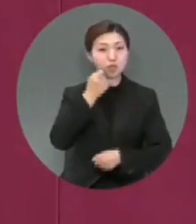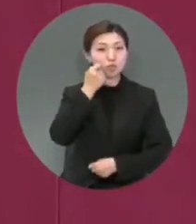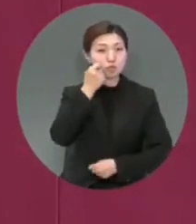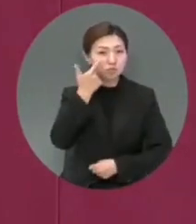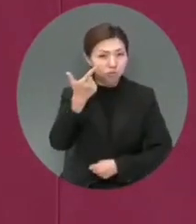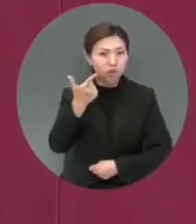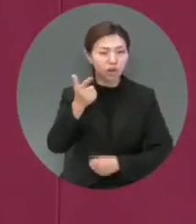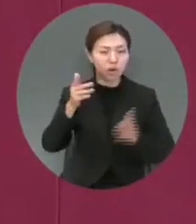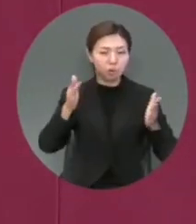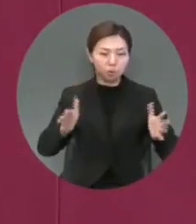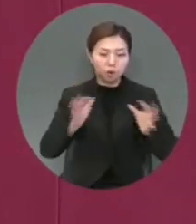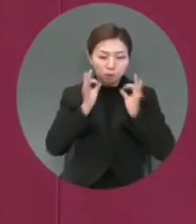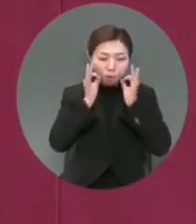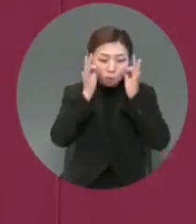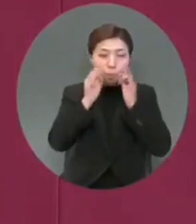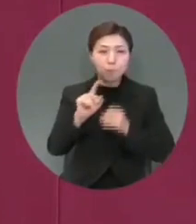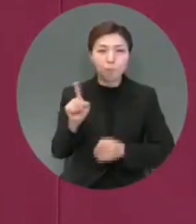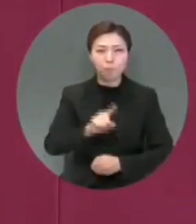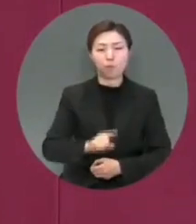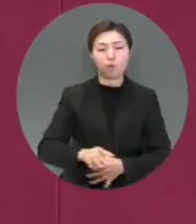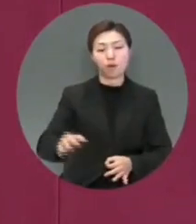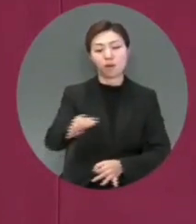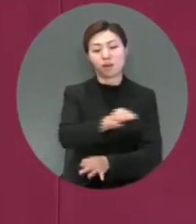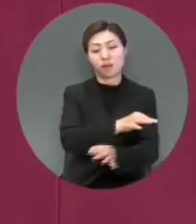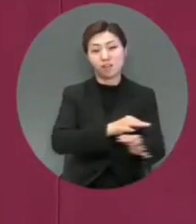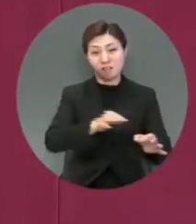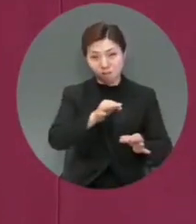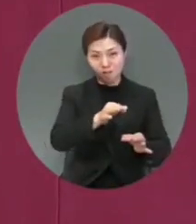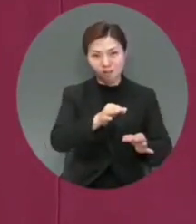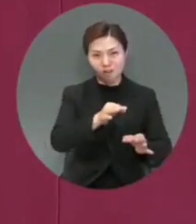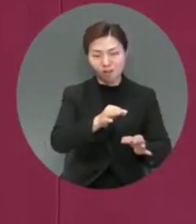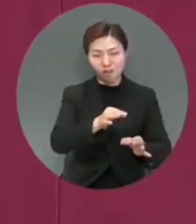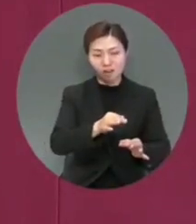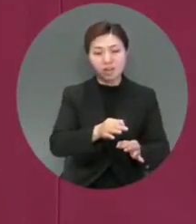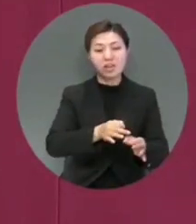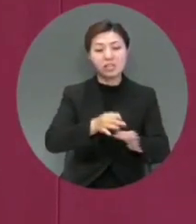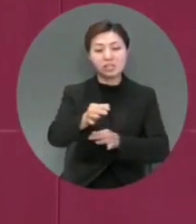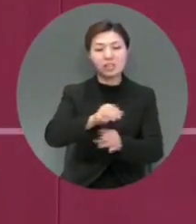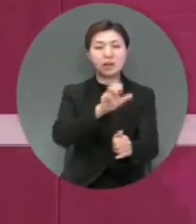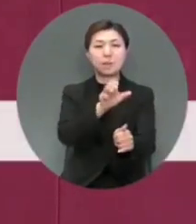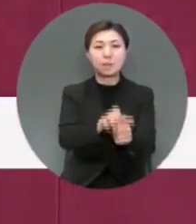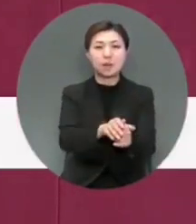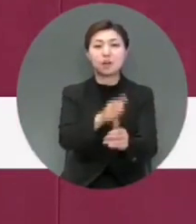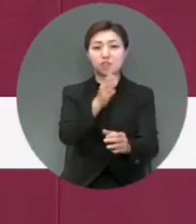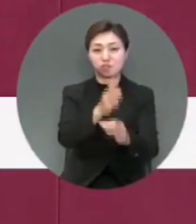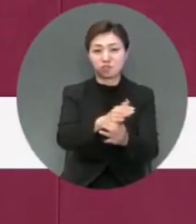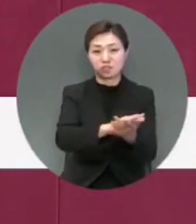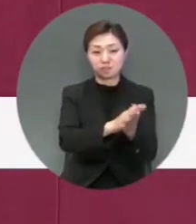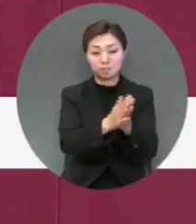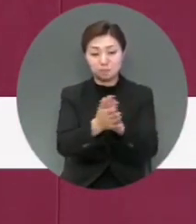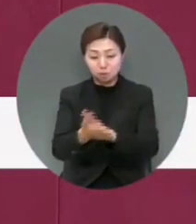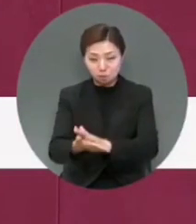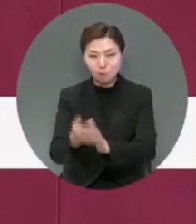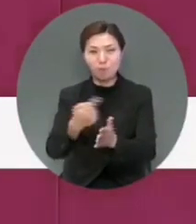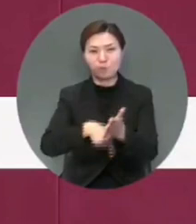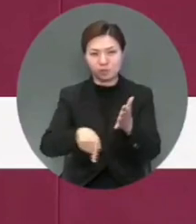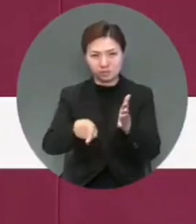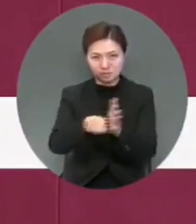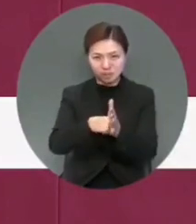체질 개선과 재정의 지속 가능성을 염두에 두고 경제의 정책을